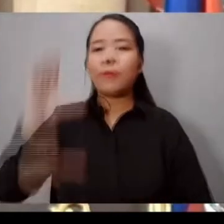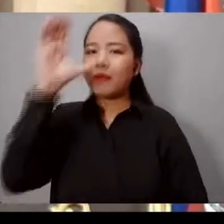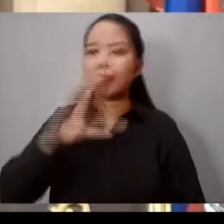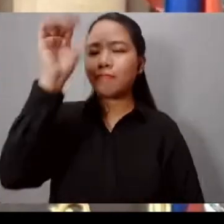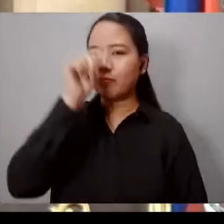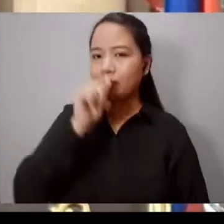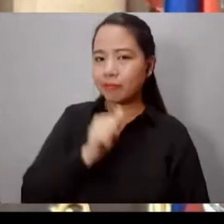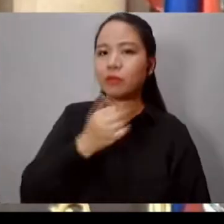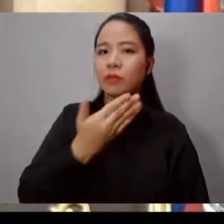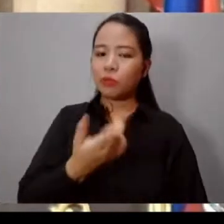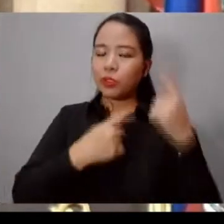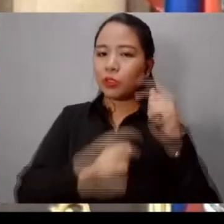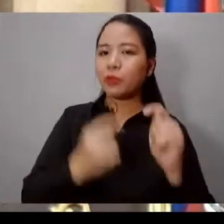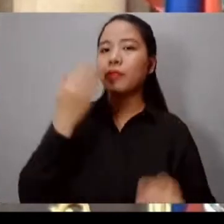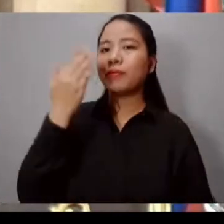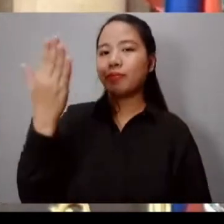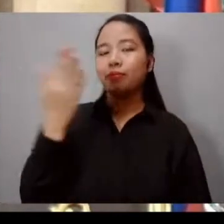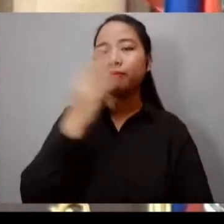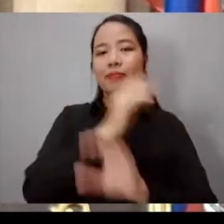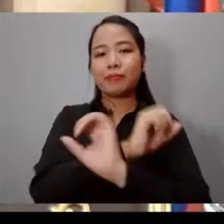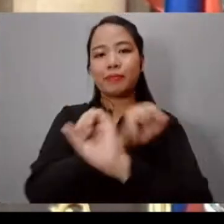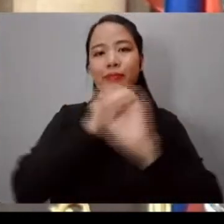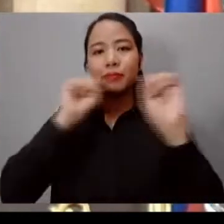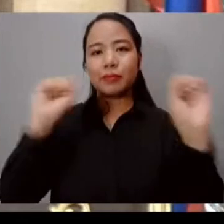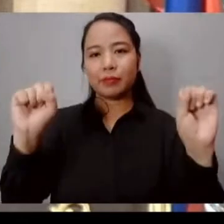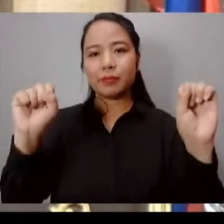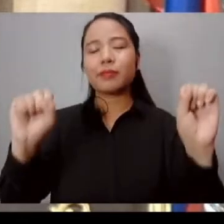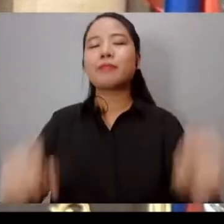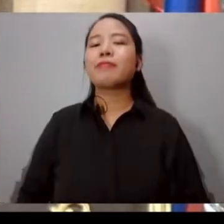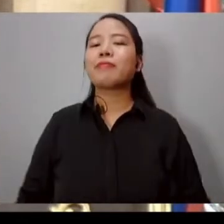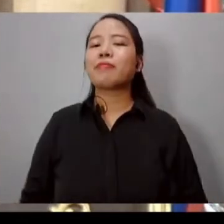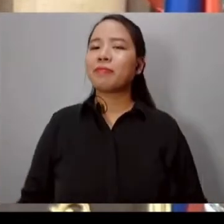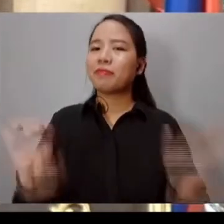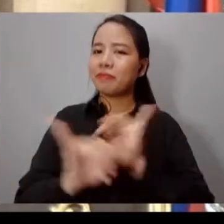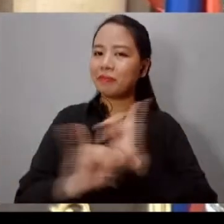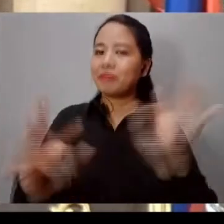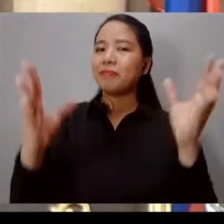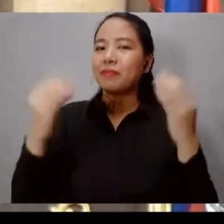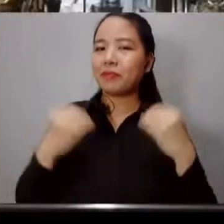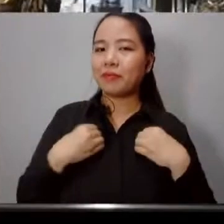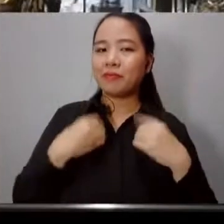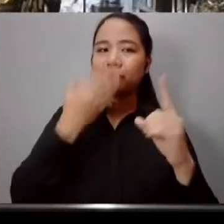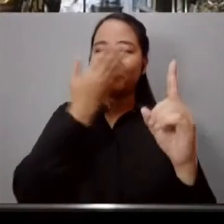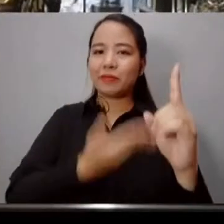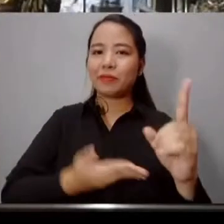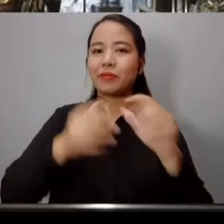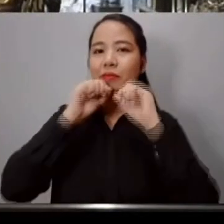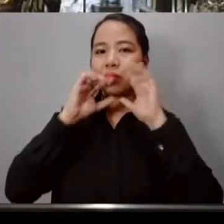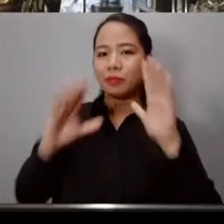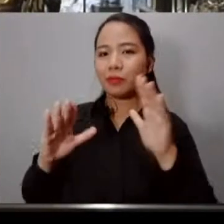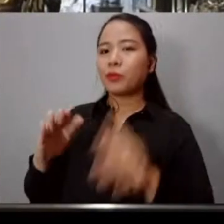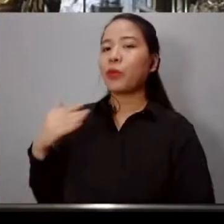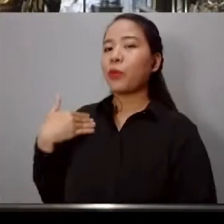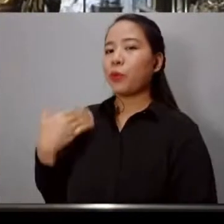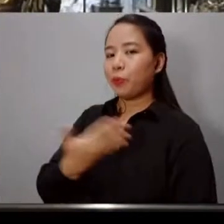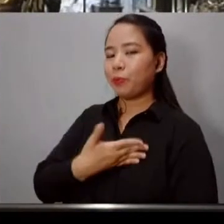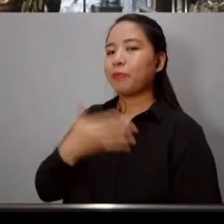kanya'y naligtas, ay maituturing na taong mapalad. Magsumikap tayong